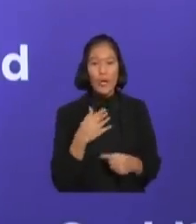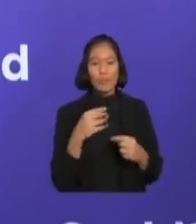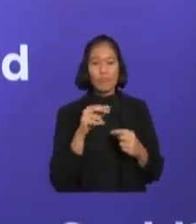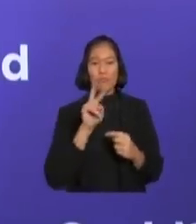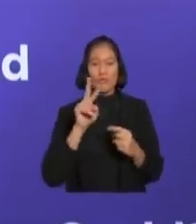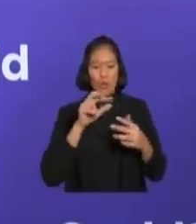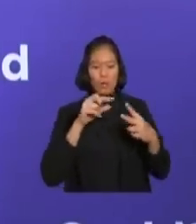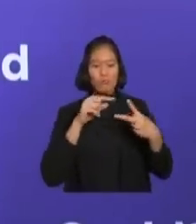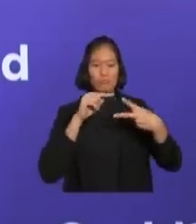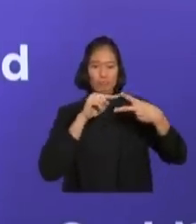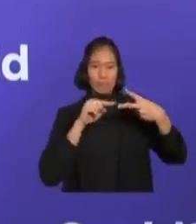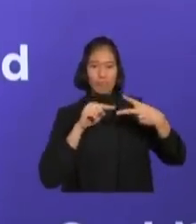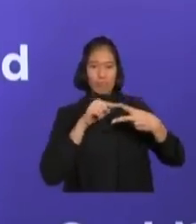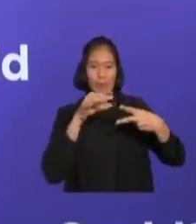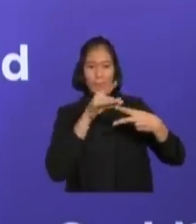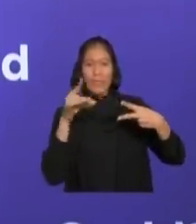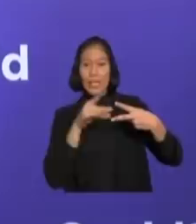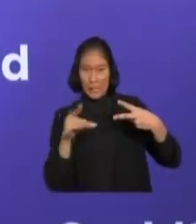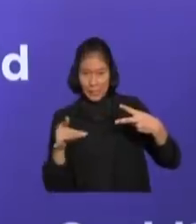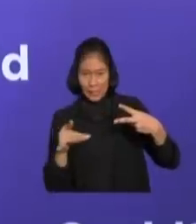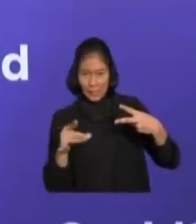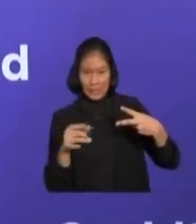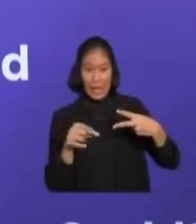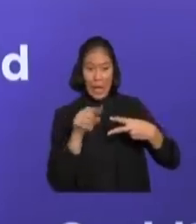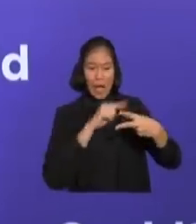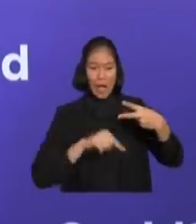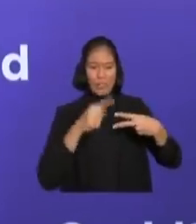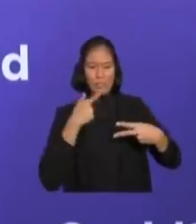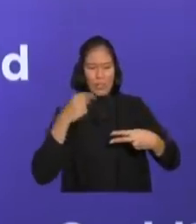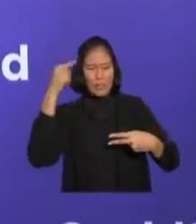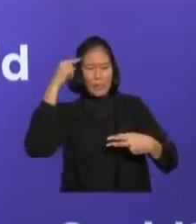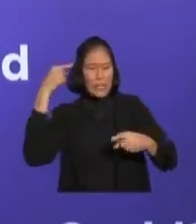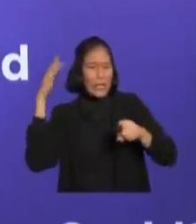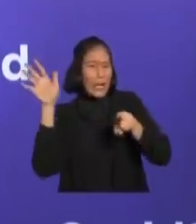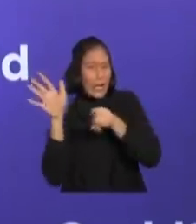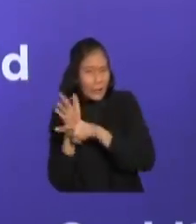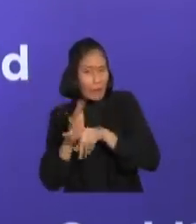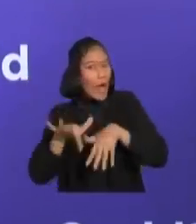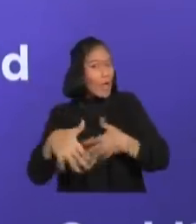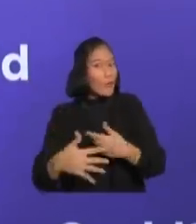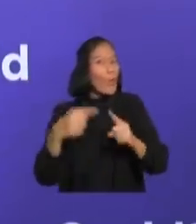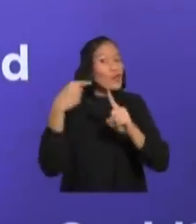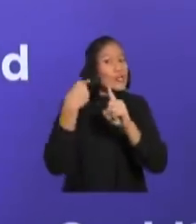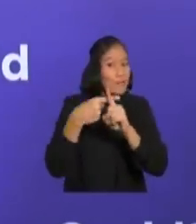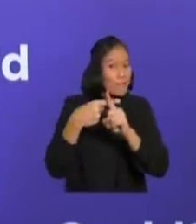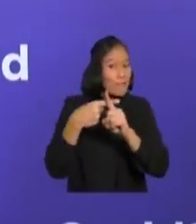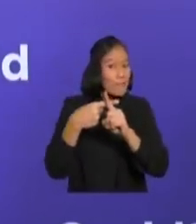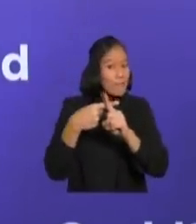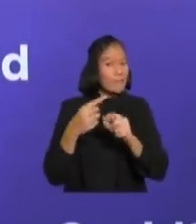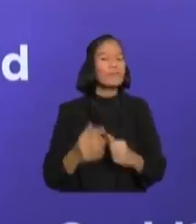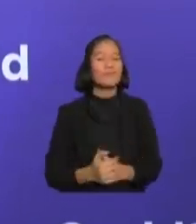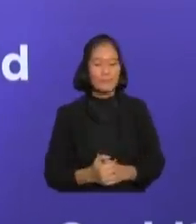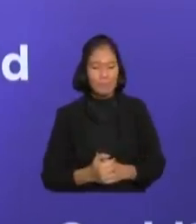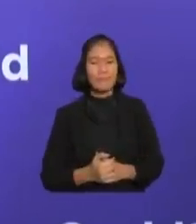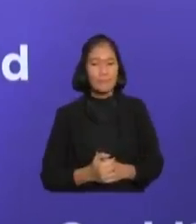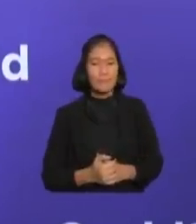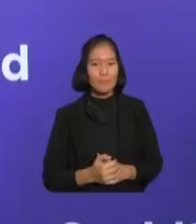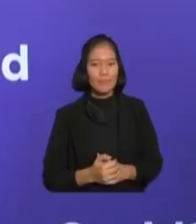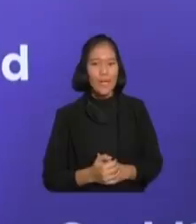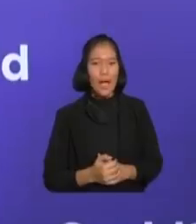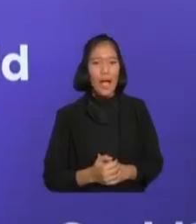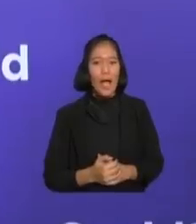dua pilihan kita bisa mengambil dan melihat semuanya secara negatif atau melihat semua secara positif dan saat itu